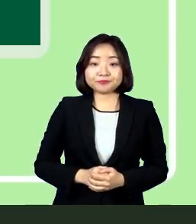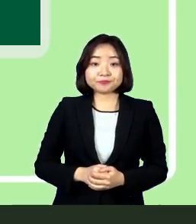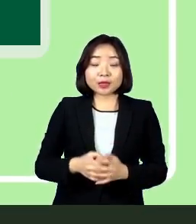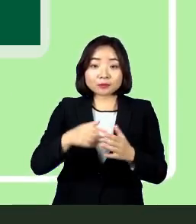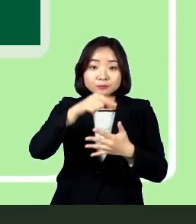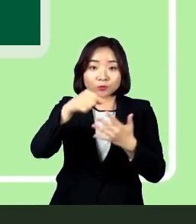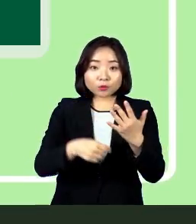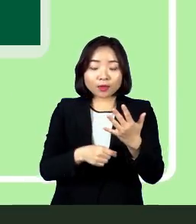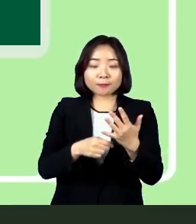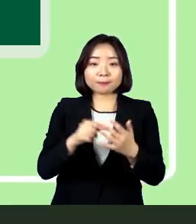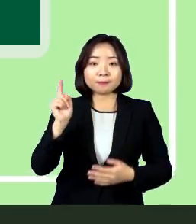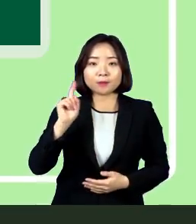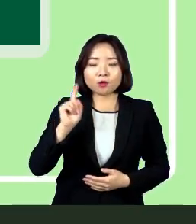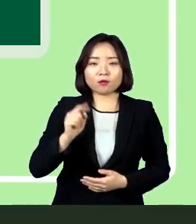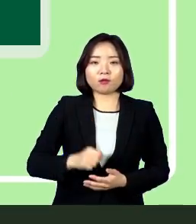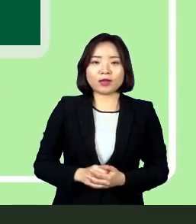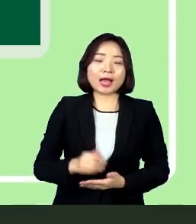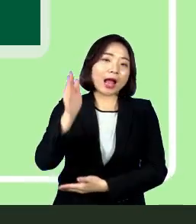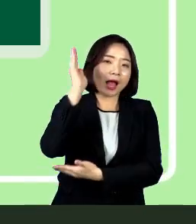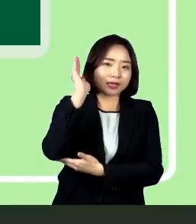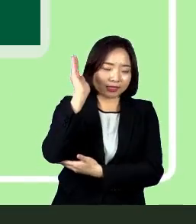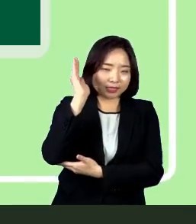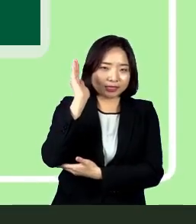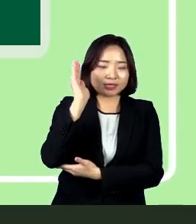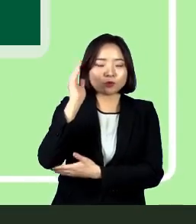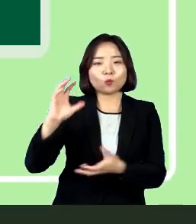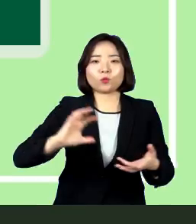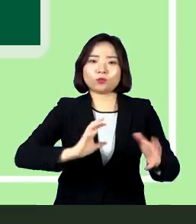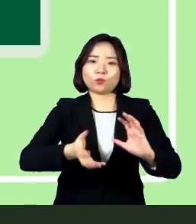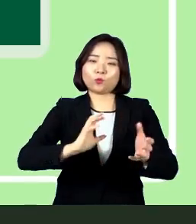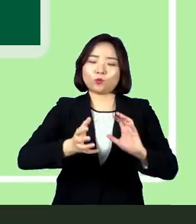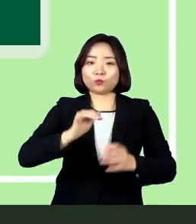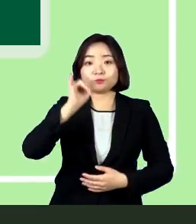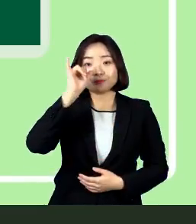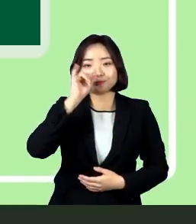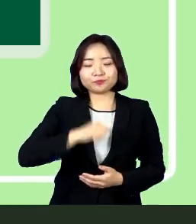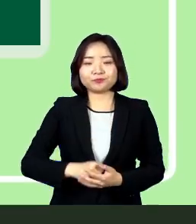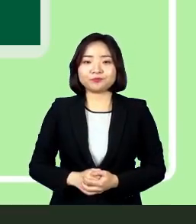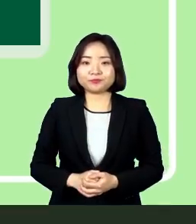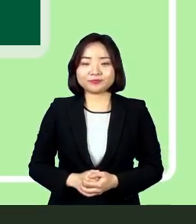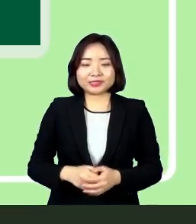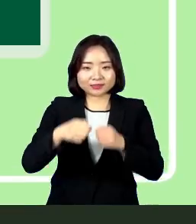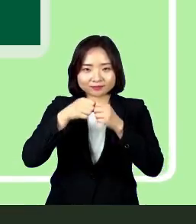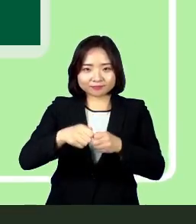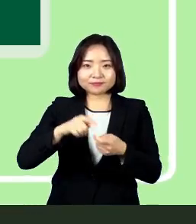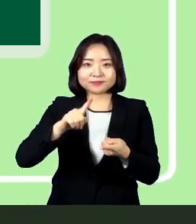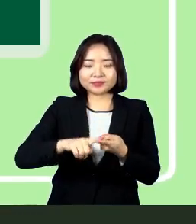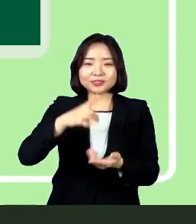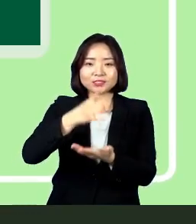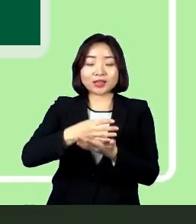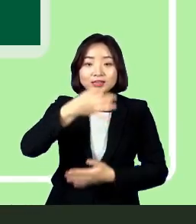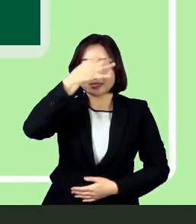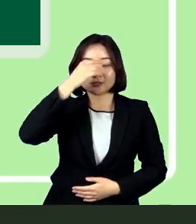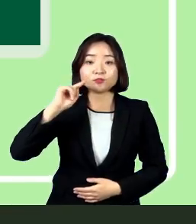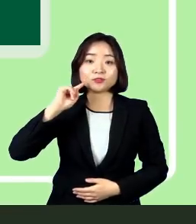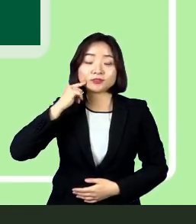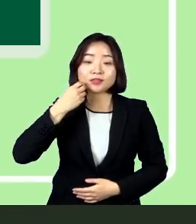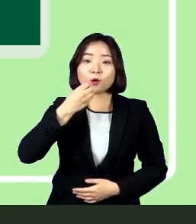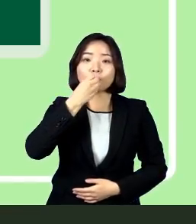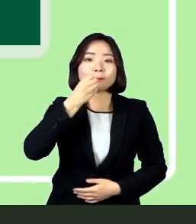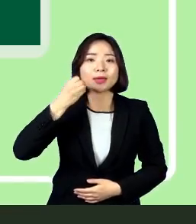프로그램으로는 추상미술로 보는 점선면 강의와 아트토크가 진행될 예정입니다. 보다 자세한 내용은 천안예술의 전당